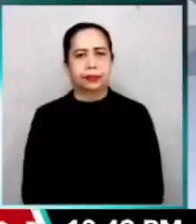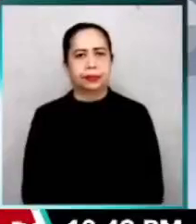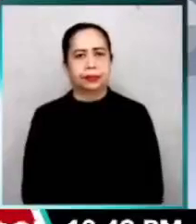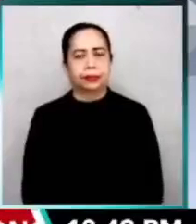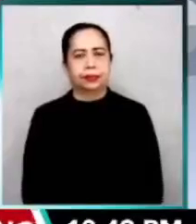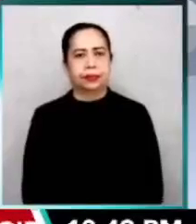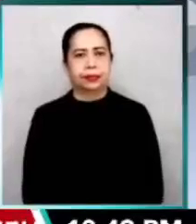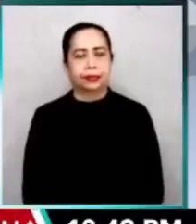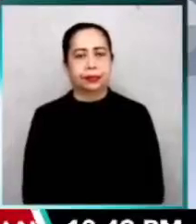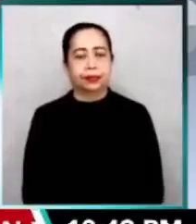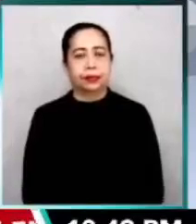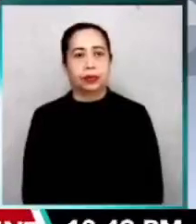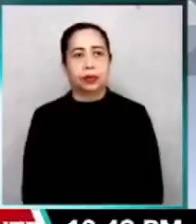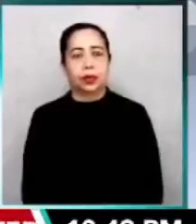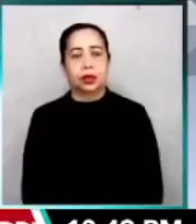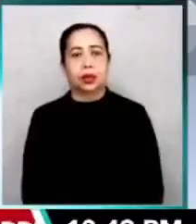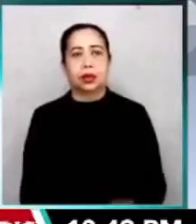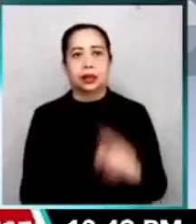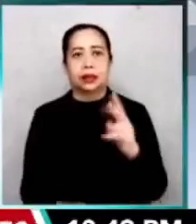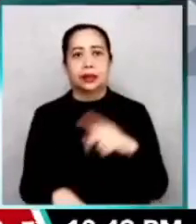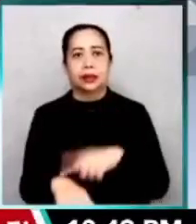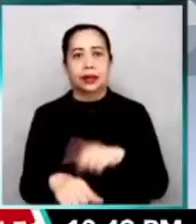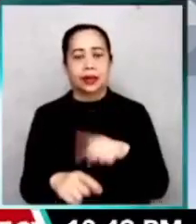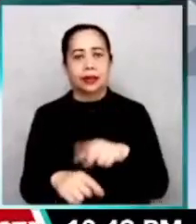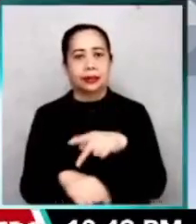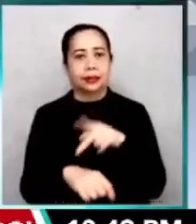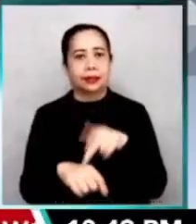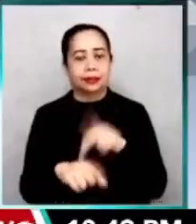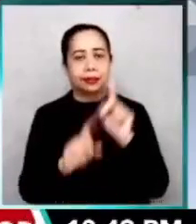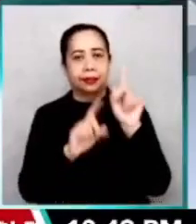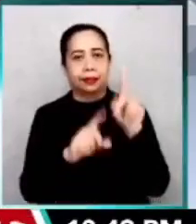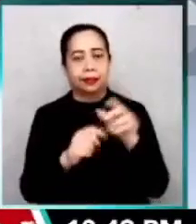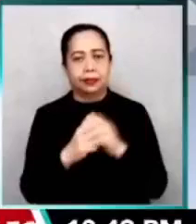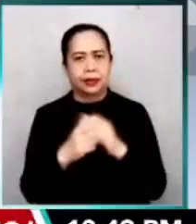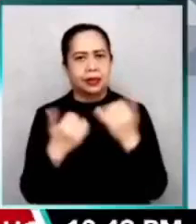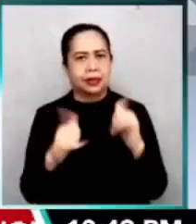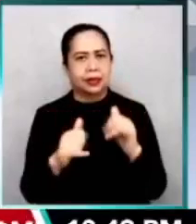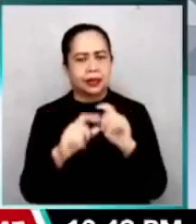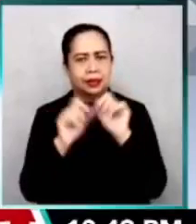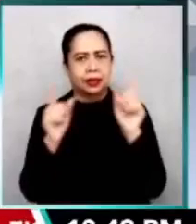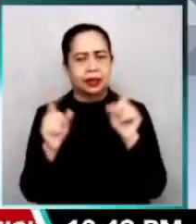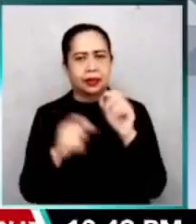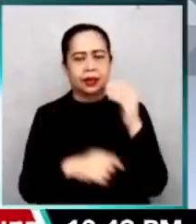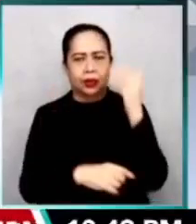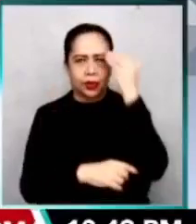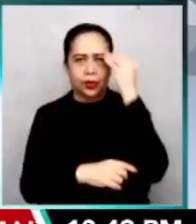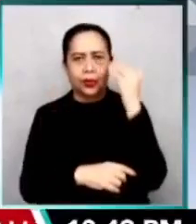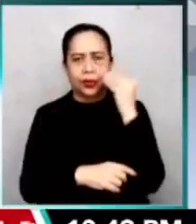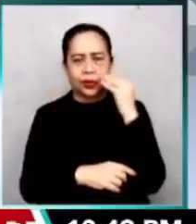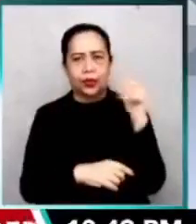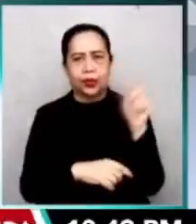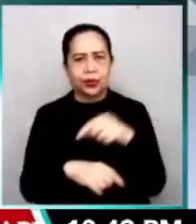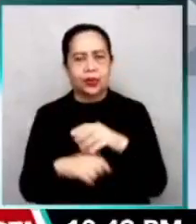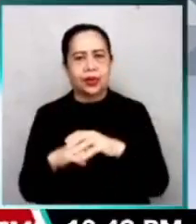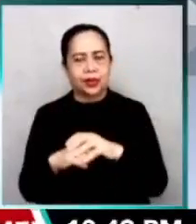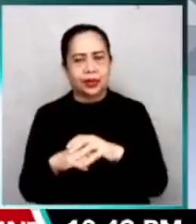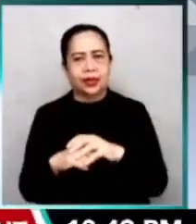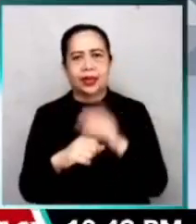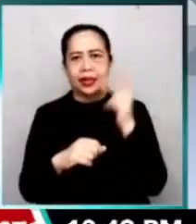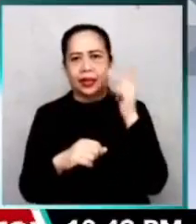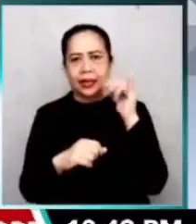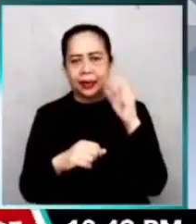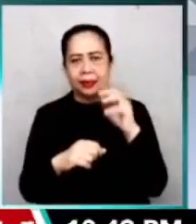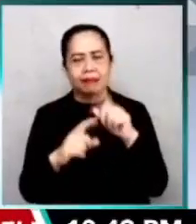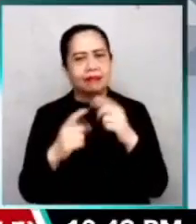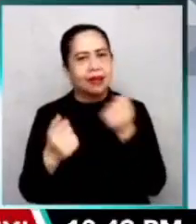Kahit second time nang nakapunta ng Pilipinas, nagulat pa rin ang South Korean heartthrob na si Kim Soo-yeon sa mainit na pagtanggap